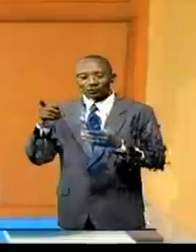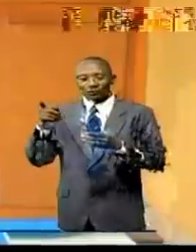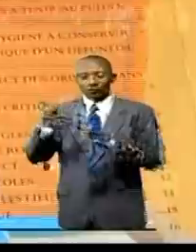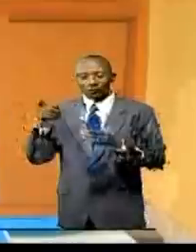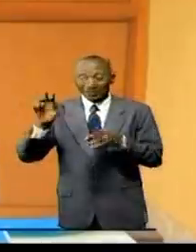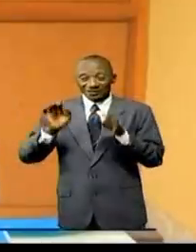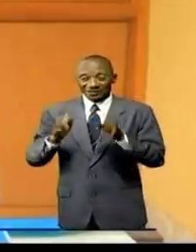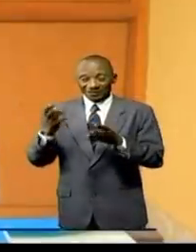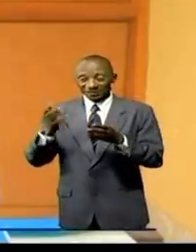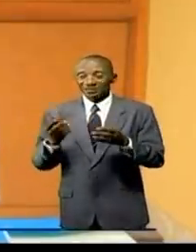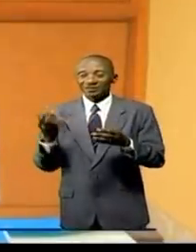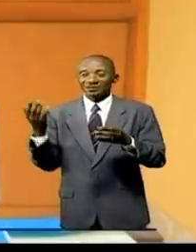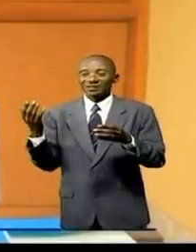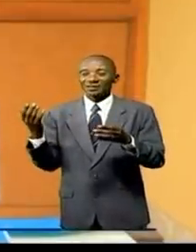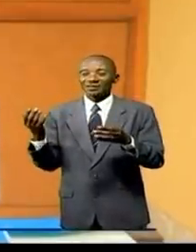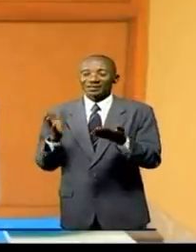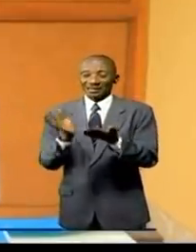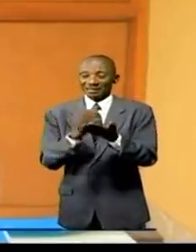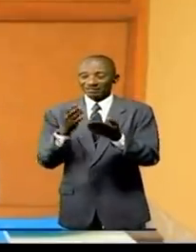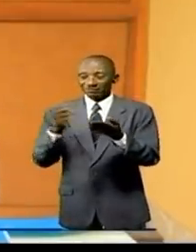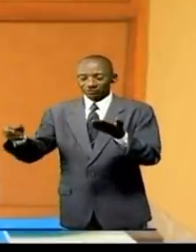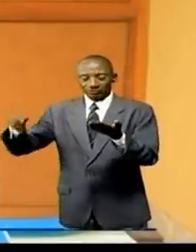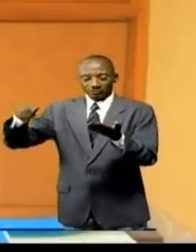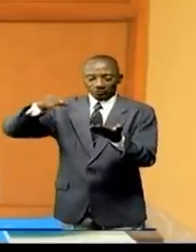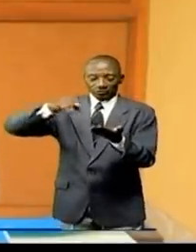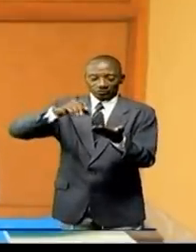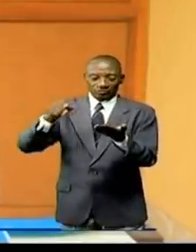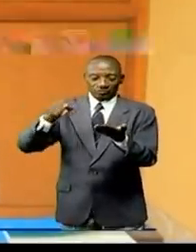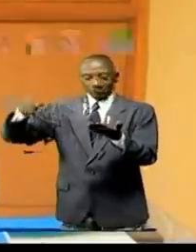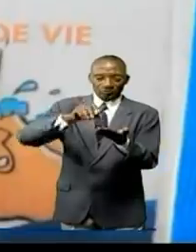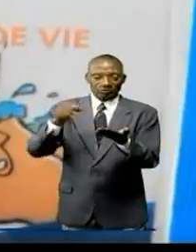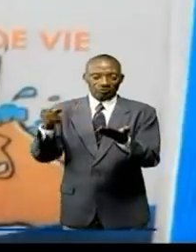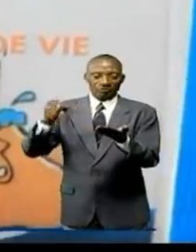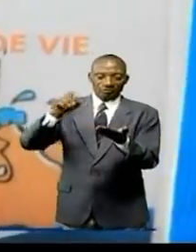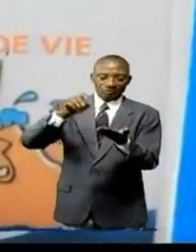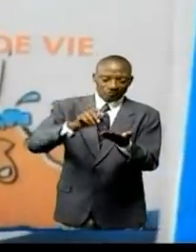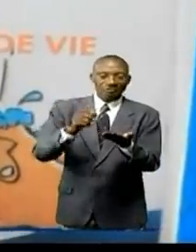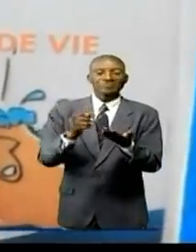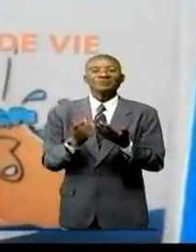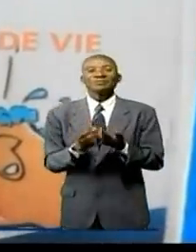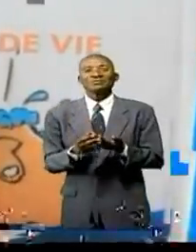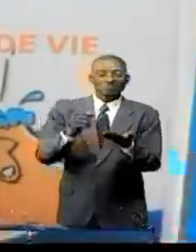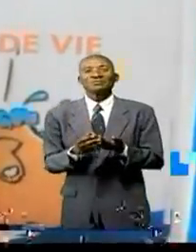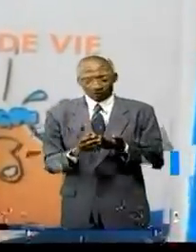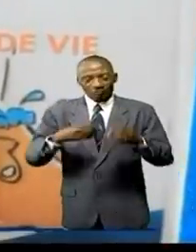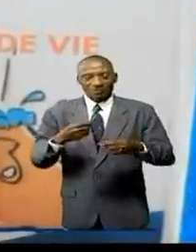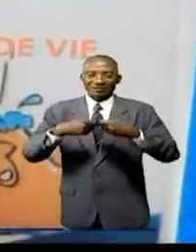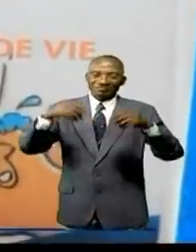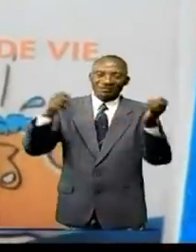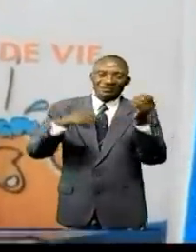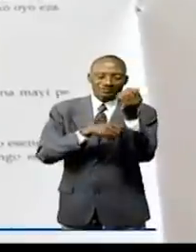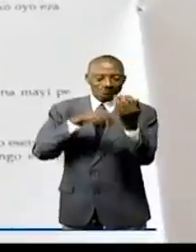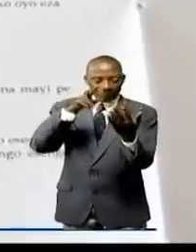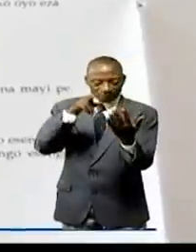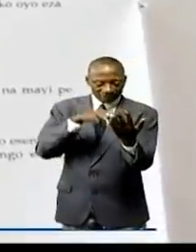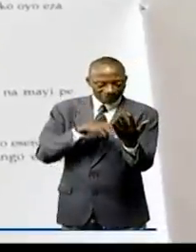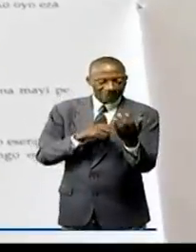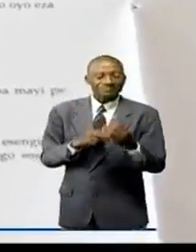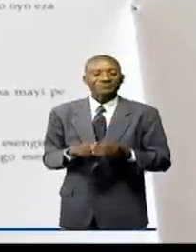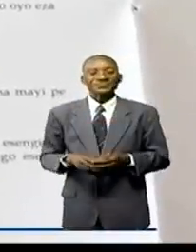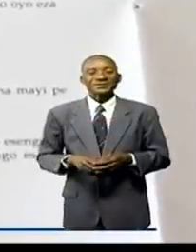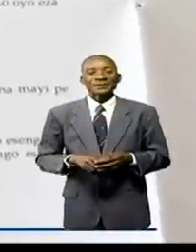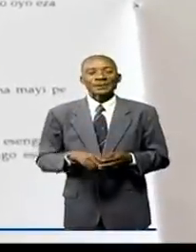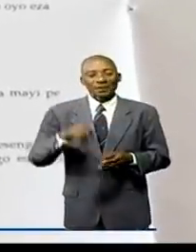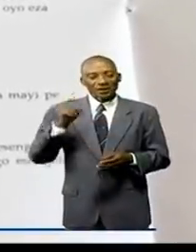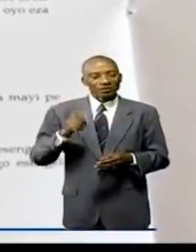continue son combat de sensibiliser la population sur le respect des mesures barrières pour lutter contre la